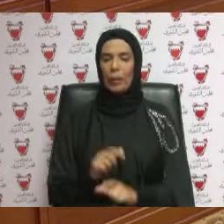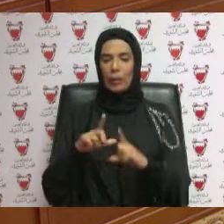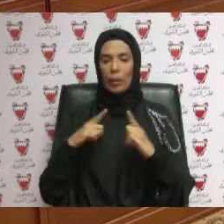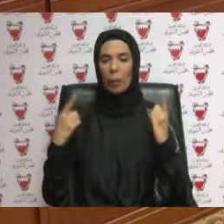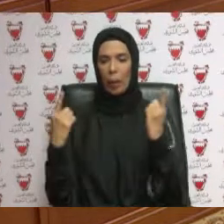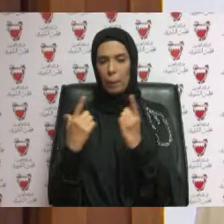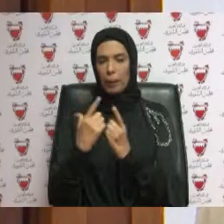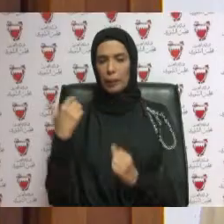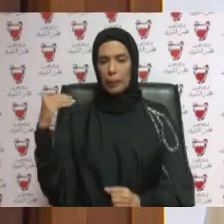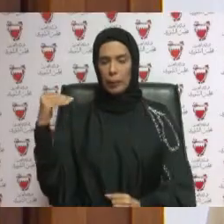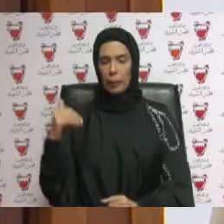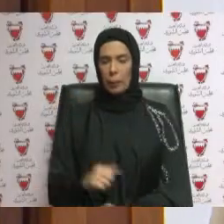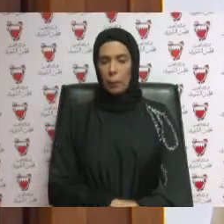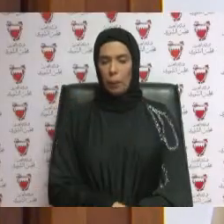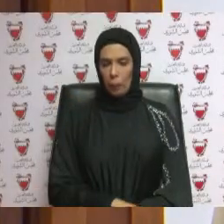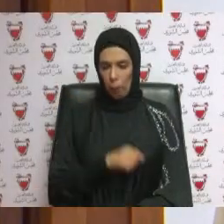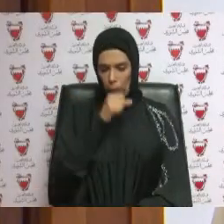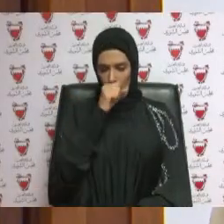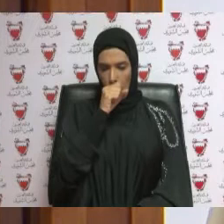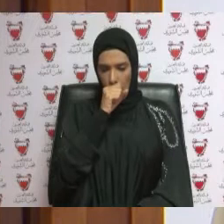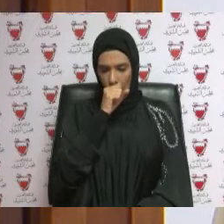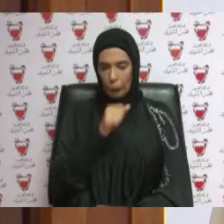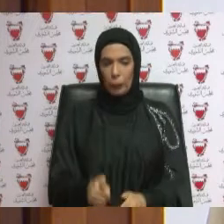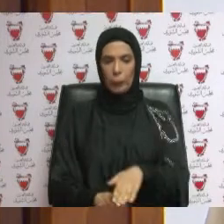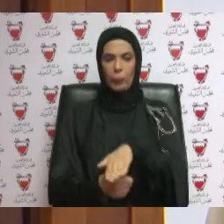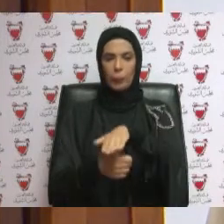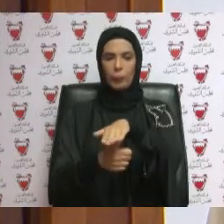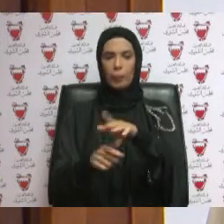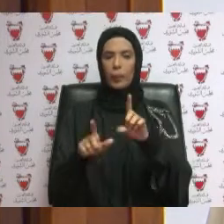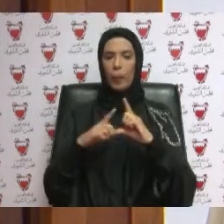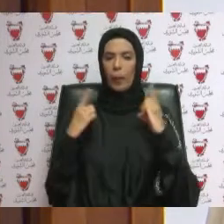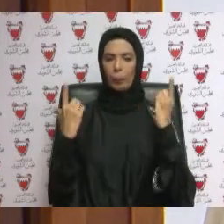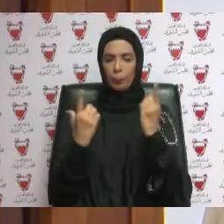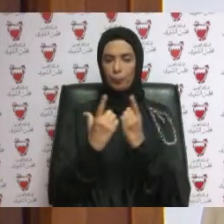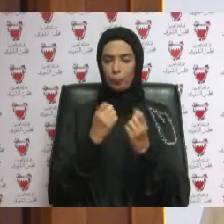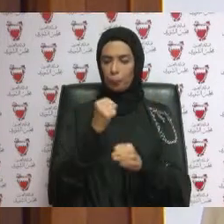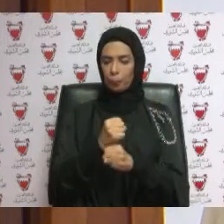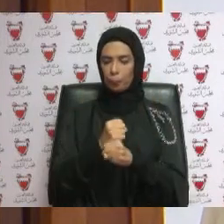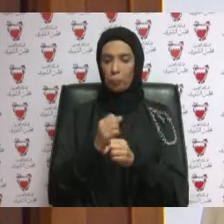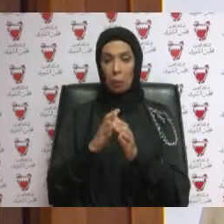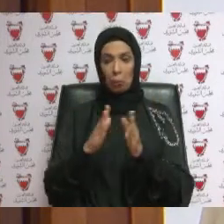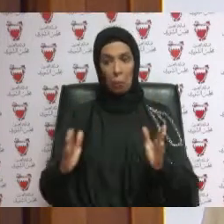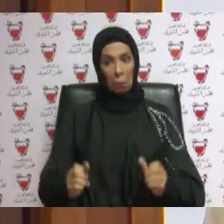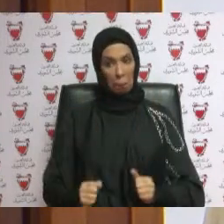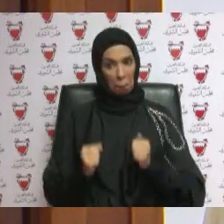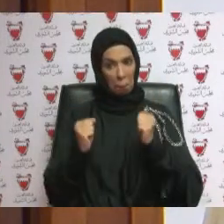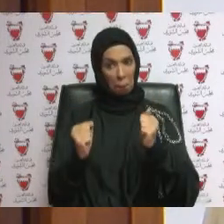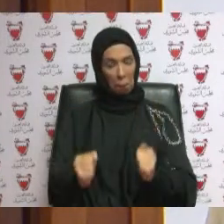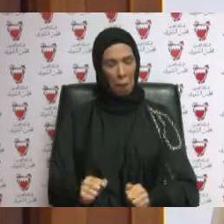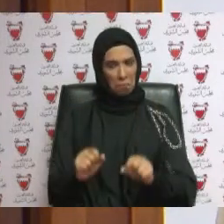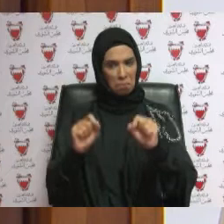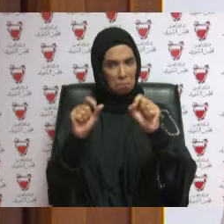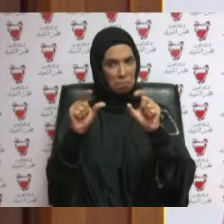بلجنة الشباب. سيد الرئيس، هذه اللجنة لها دور كبير وفعال جدا،